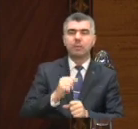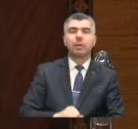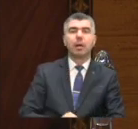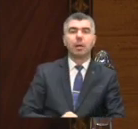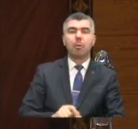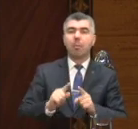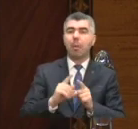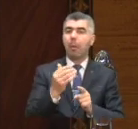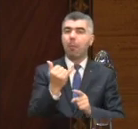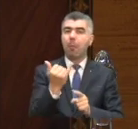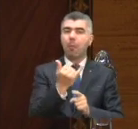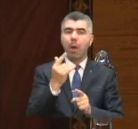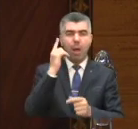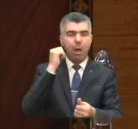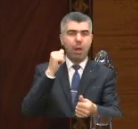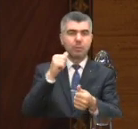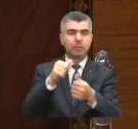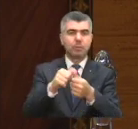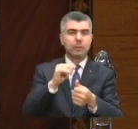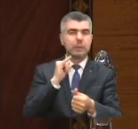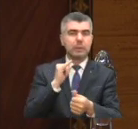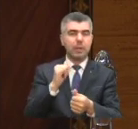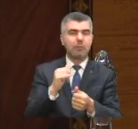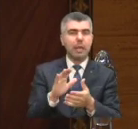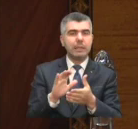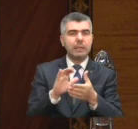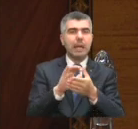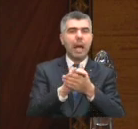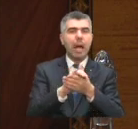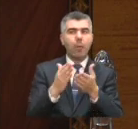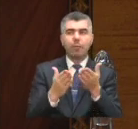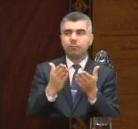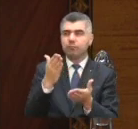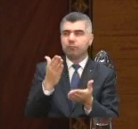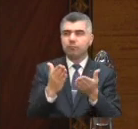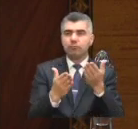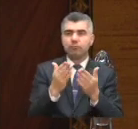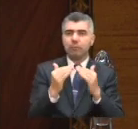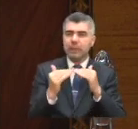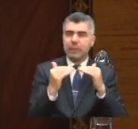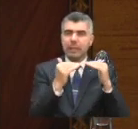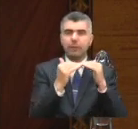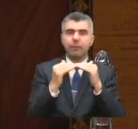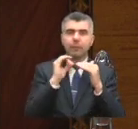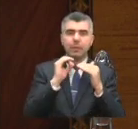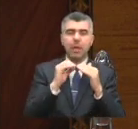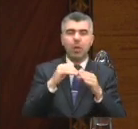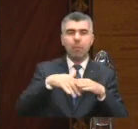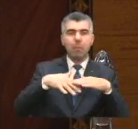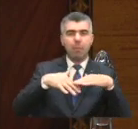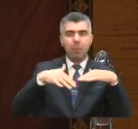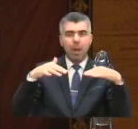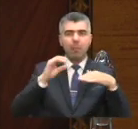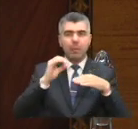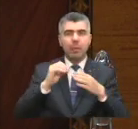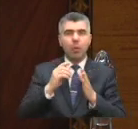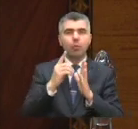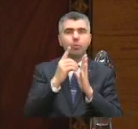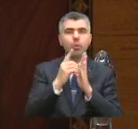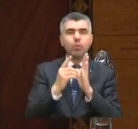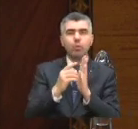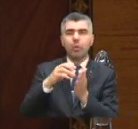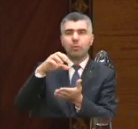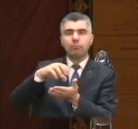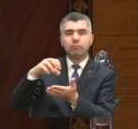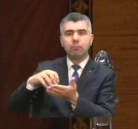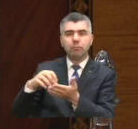عن قناعه القيم التعاون والتوازن بين السلطه التشريعيه والتنفيذيه والمؤسسات الدستوريه مثل